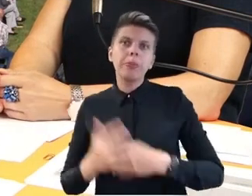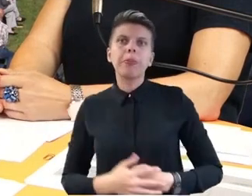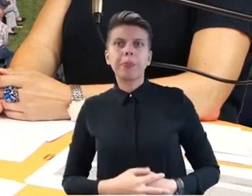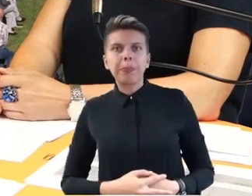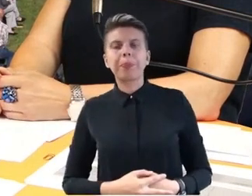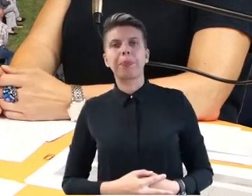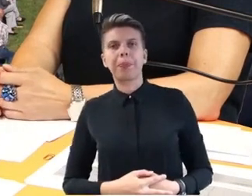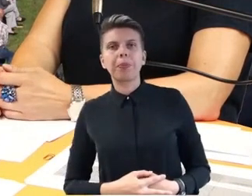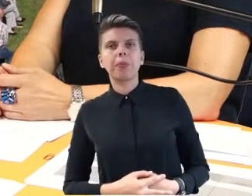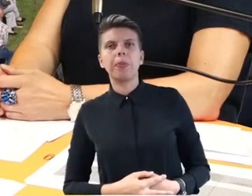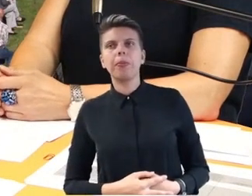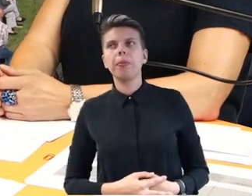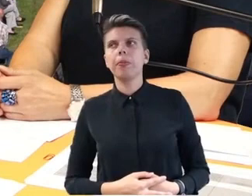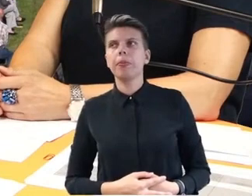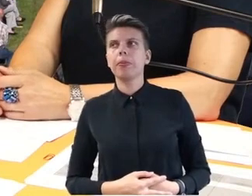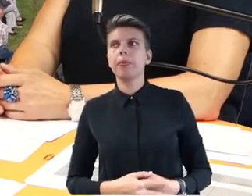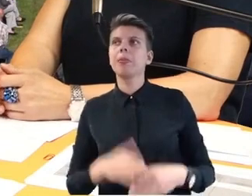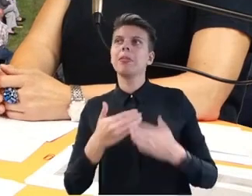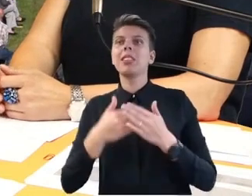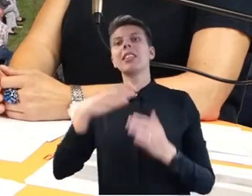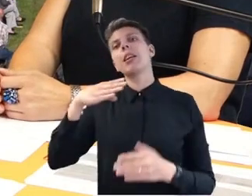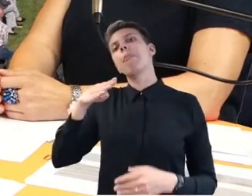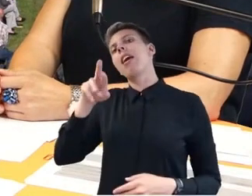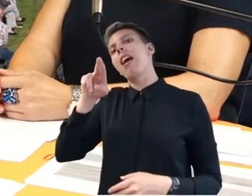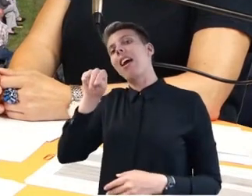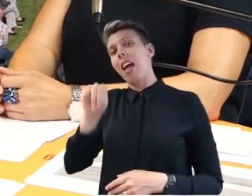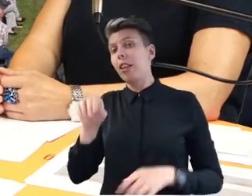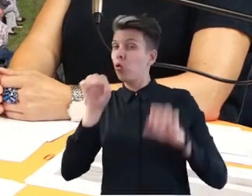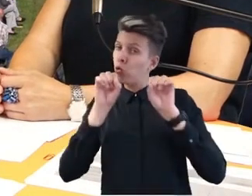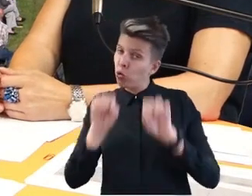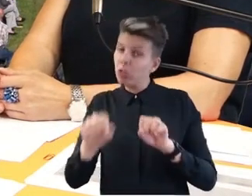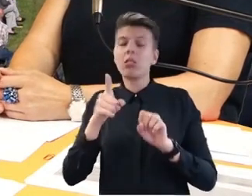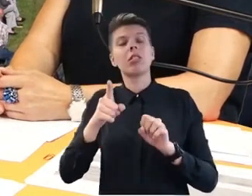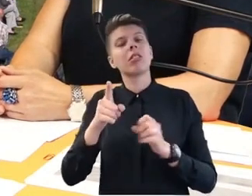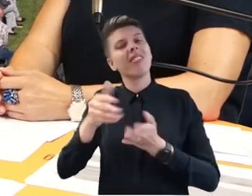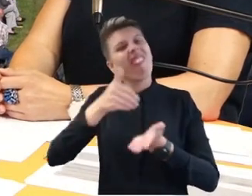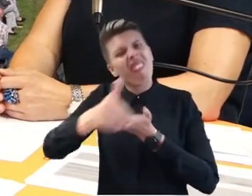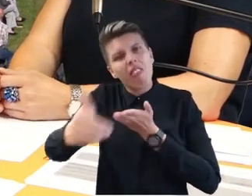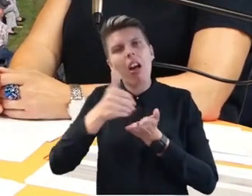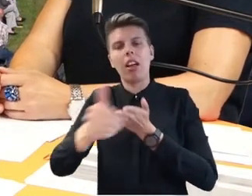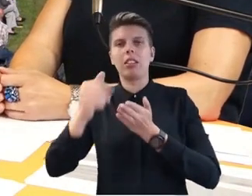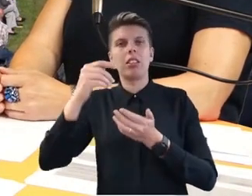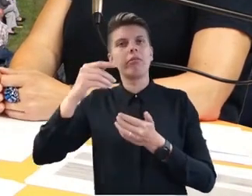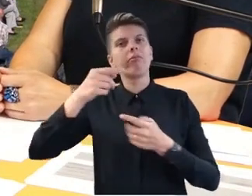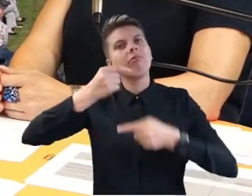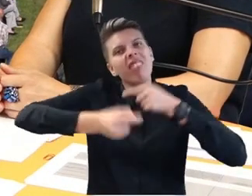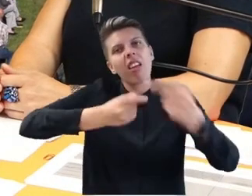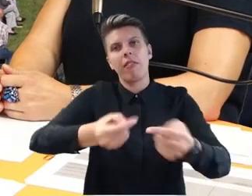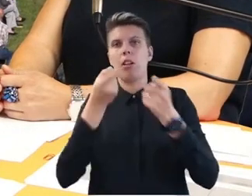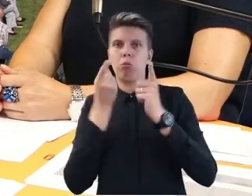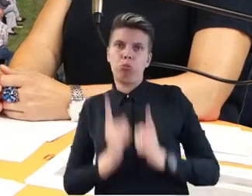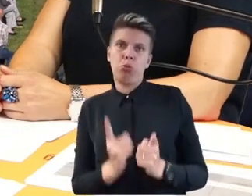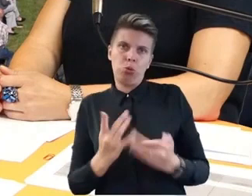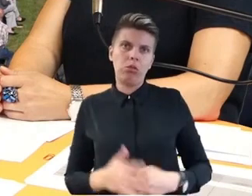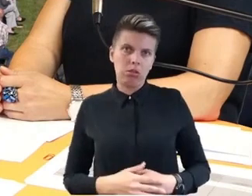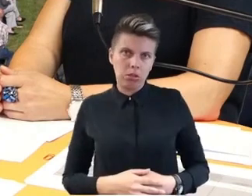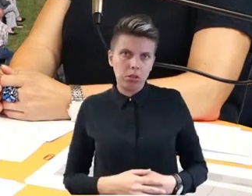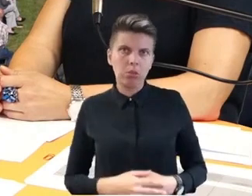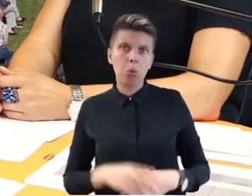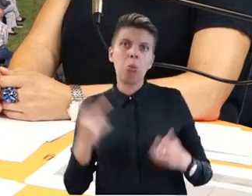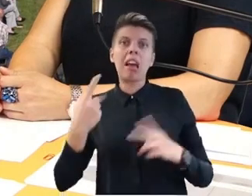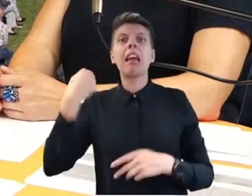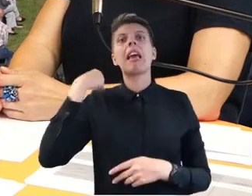das gesamte system cbm schutz ständig weiter und javi hätte wäre es eben auch schon sagte